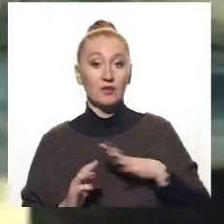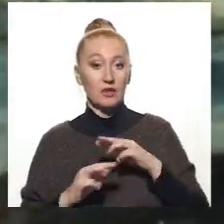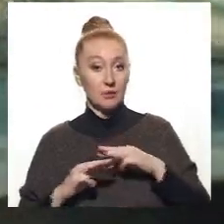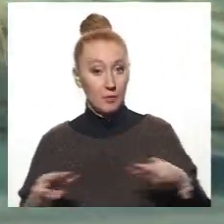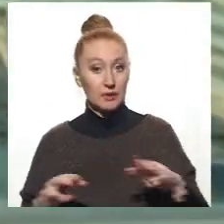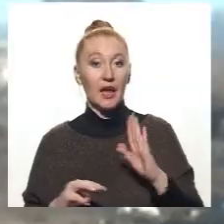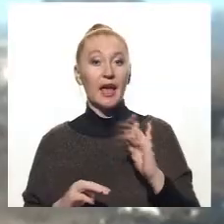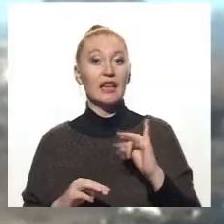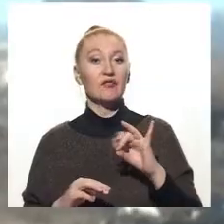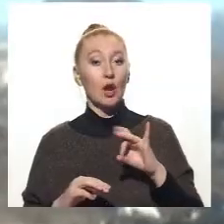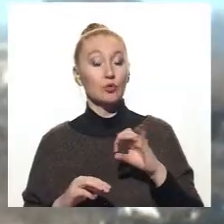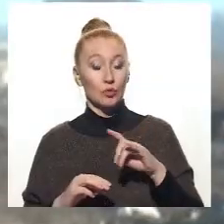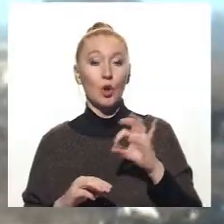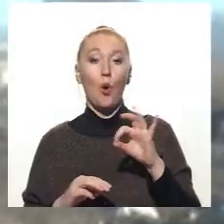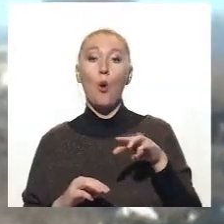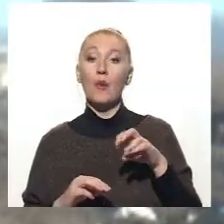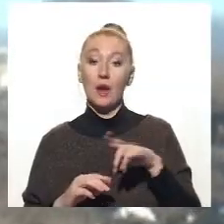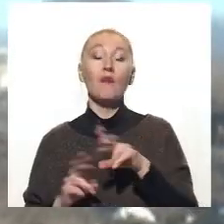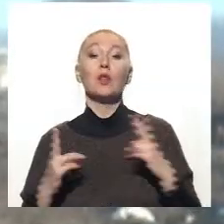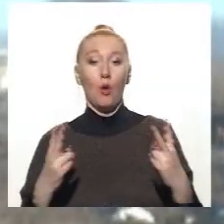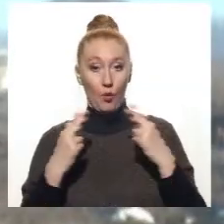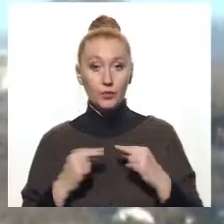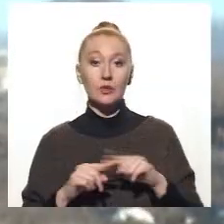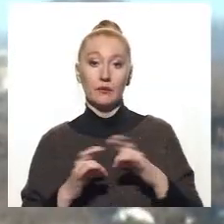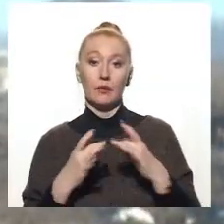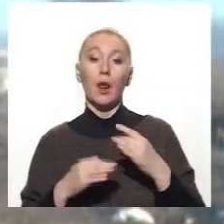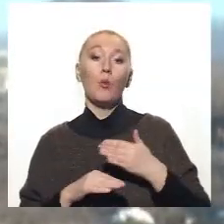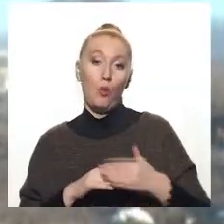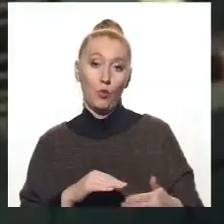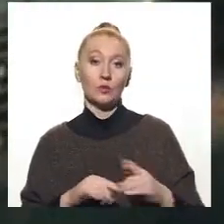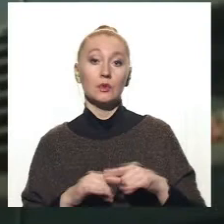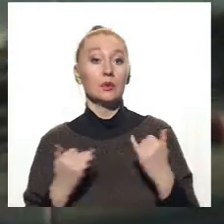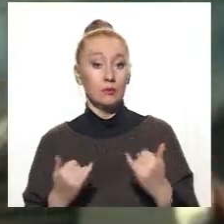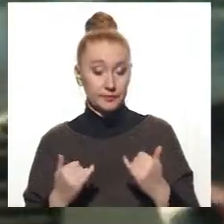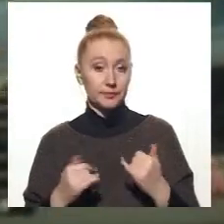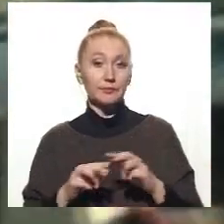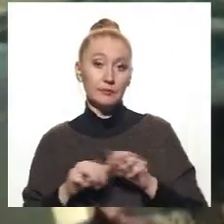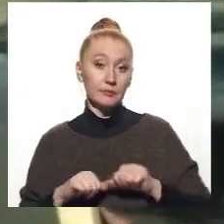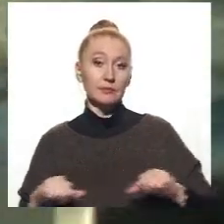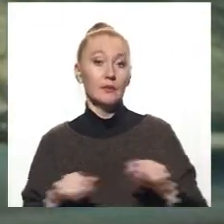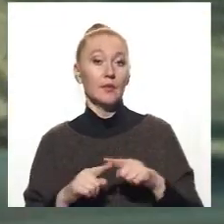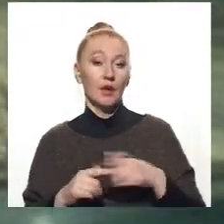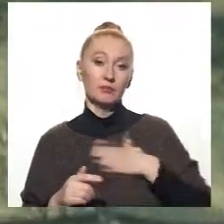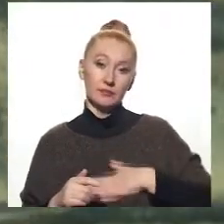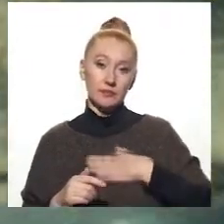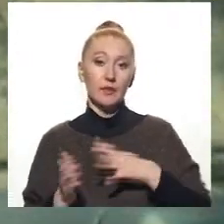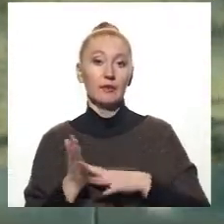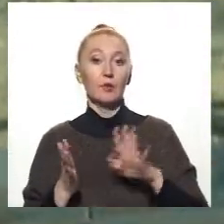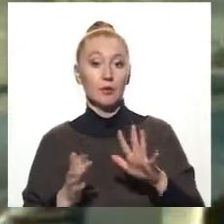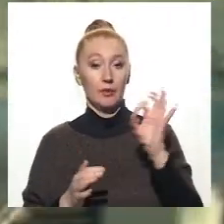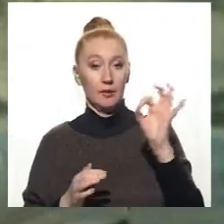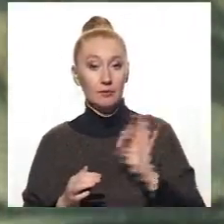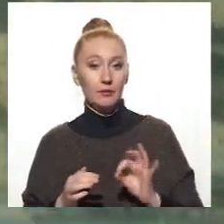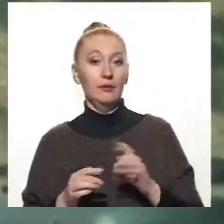міністра інфраструктури Володимира Омеляна. Він пообіцяв відповісти пізніше. Зараз, за даними уряду, в неналежному стані